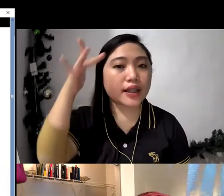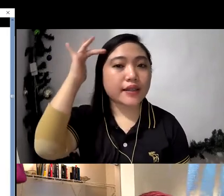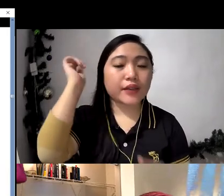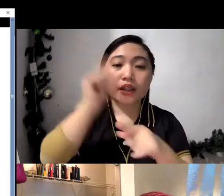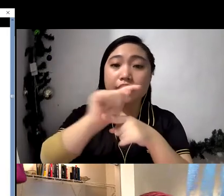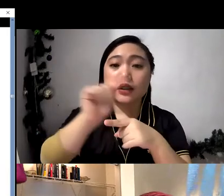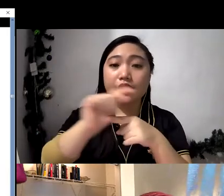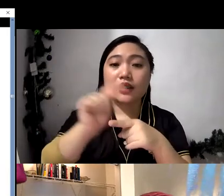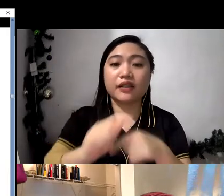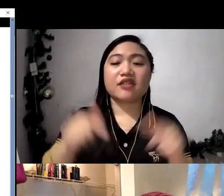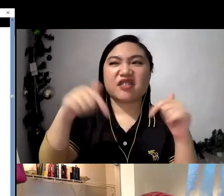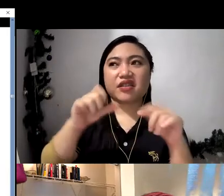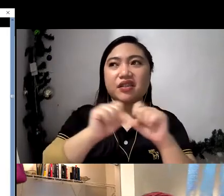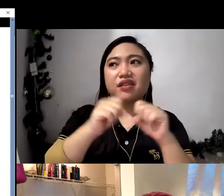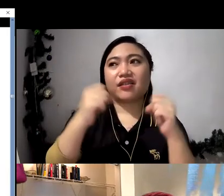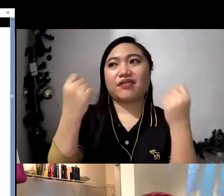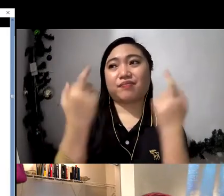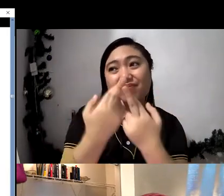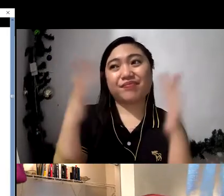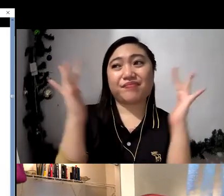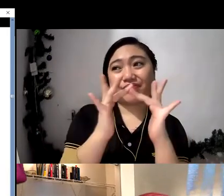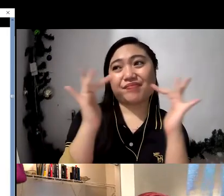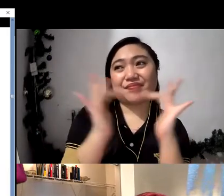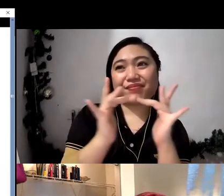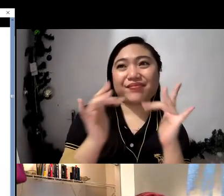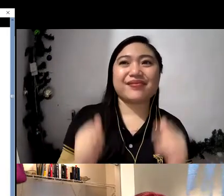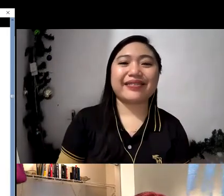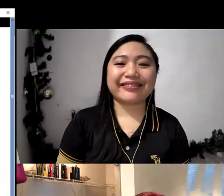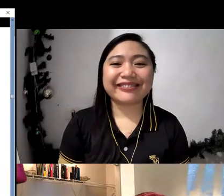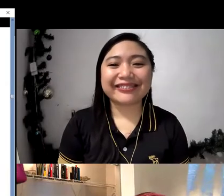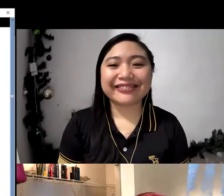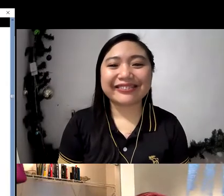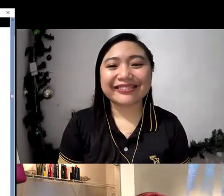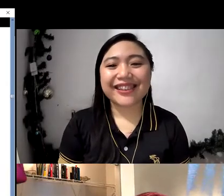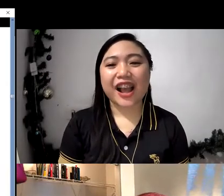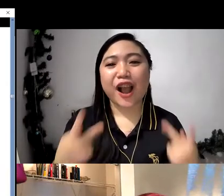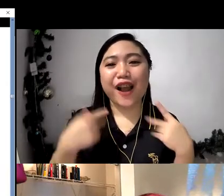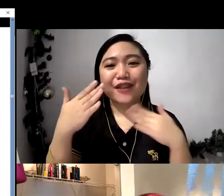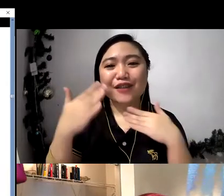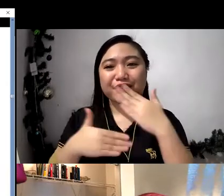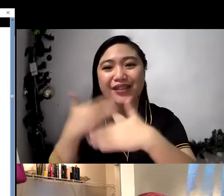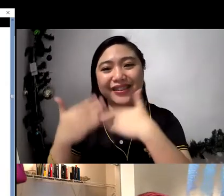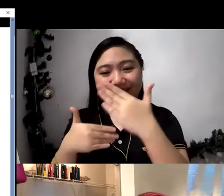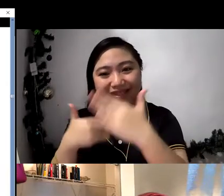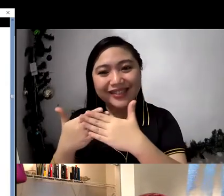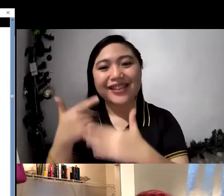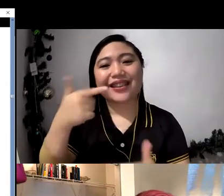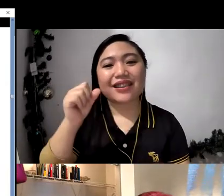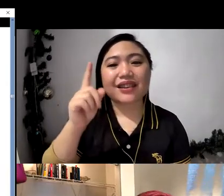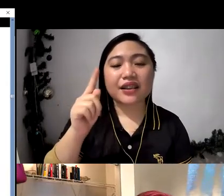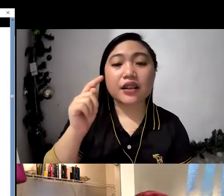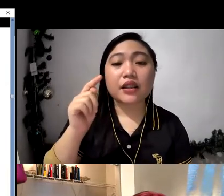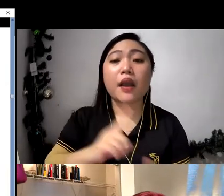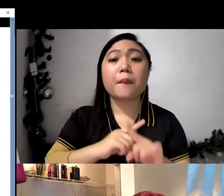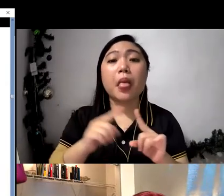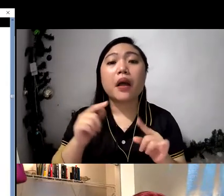is a webinar, I cannot conscientize you on that, no? Kasi may process po ang conscientization ng GST. But because